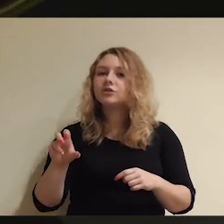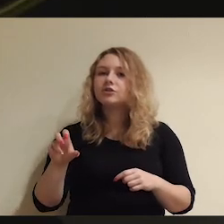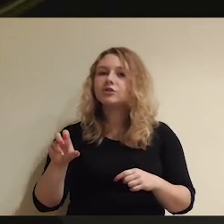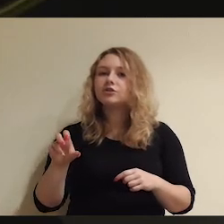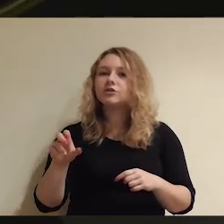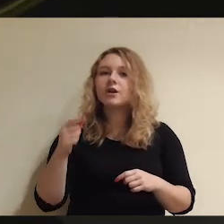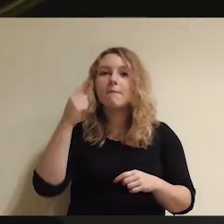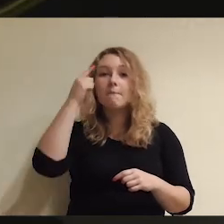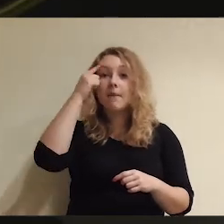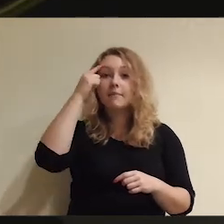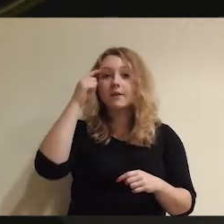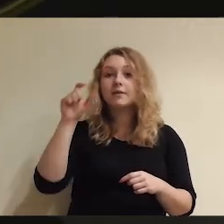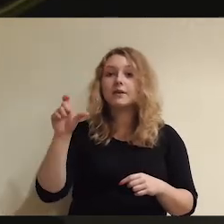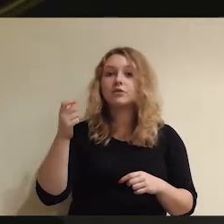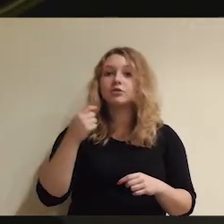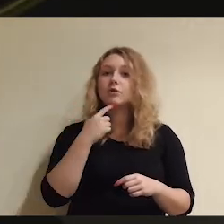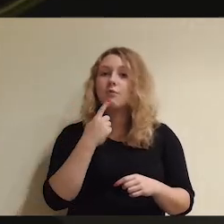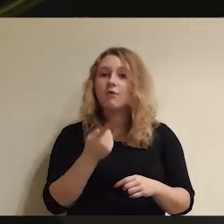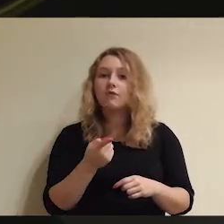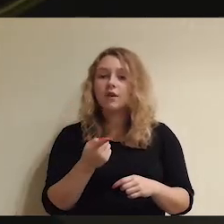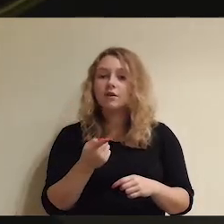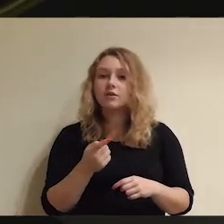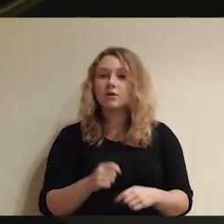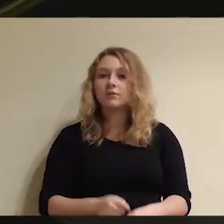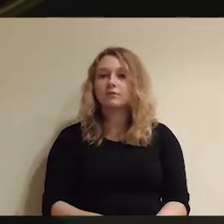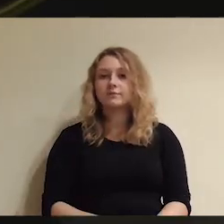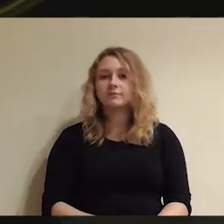Czy jesteś wierny temu, co powiedział?